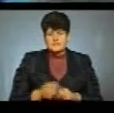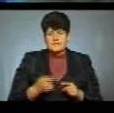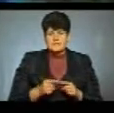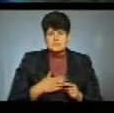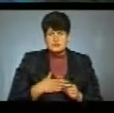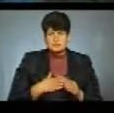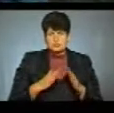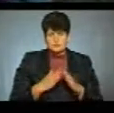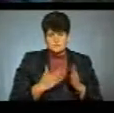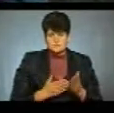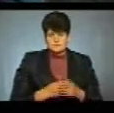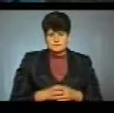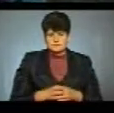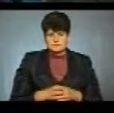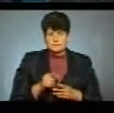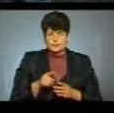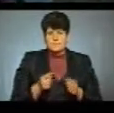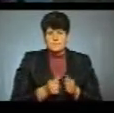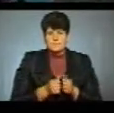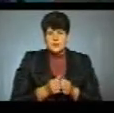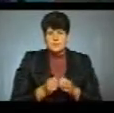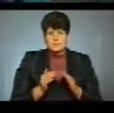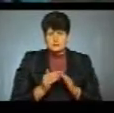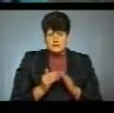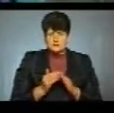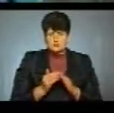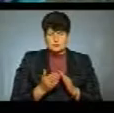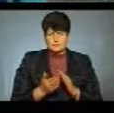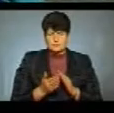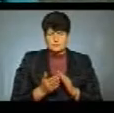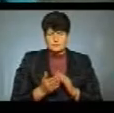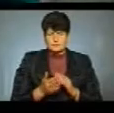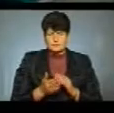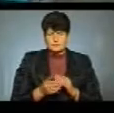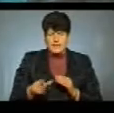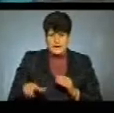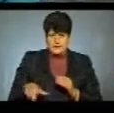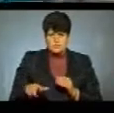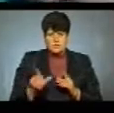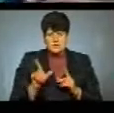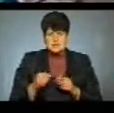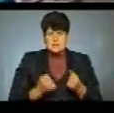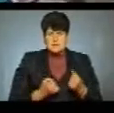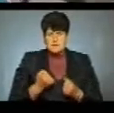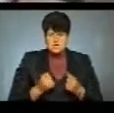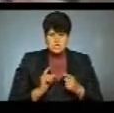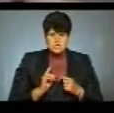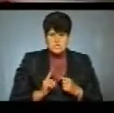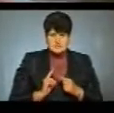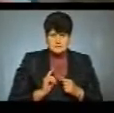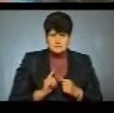будинок. Тут біля будинку, в основному біля будинку, біля самого тротуару їздять машини. Тут можете